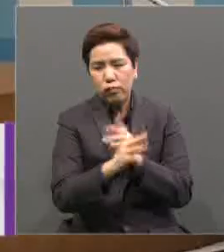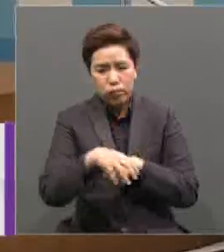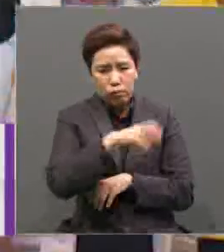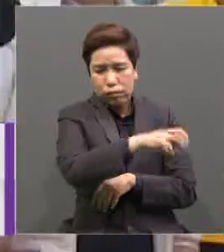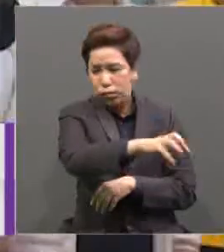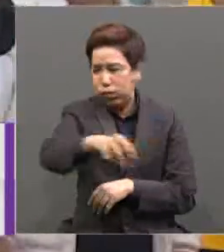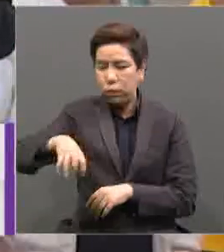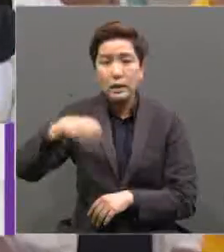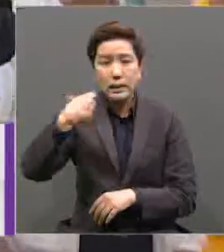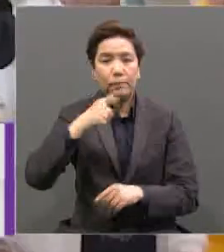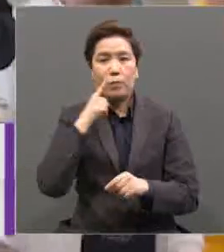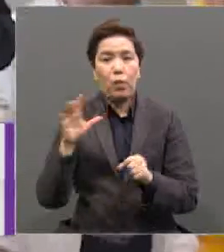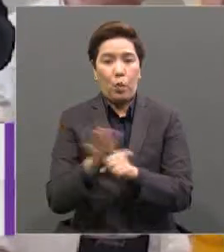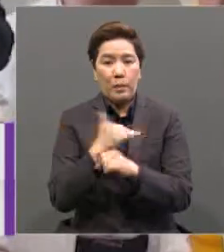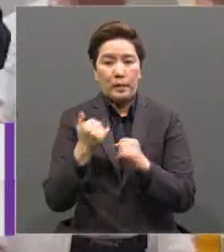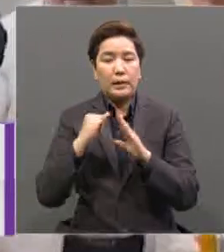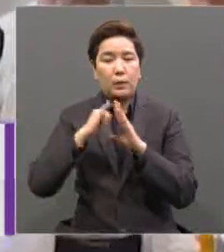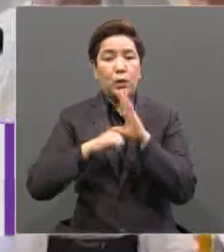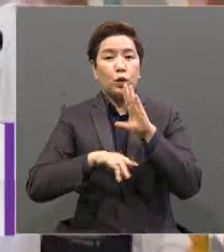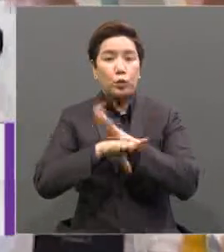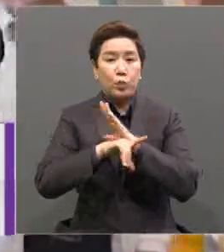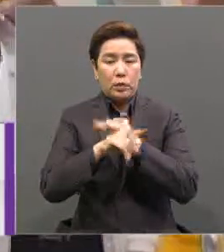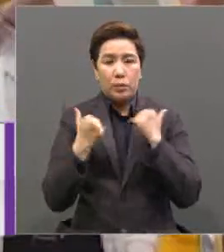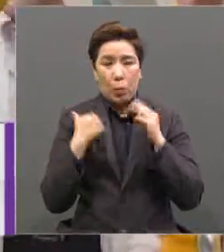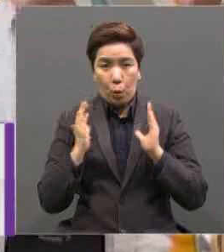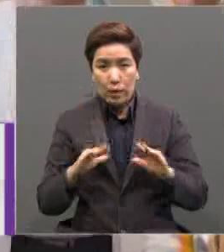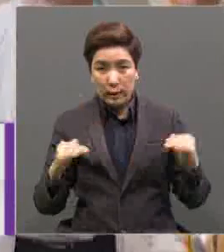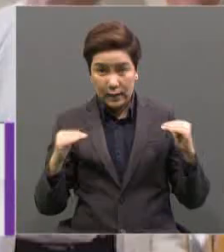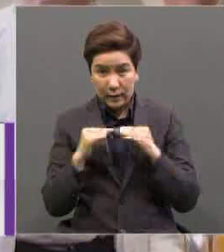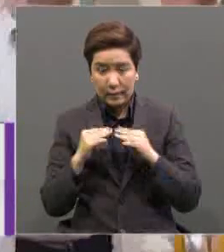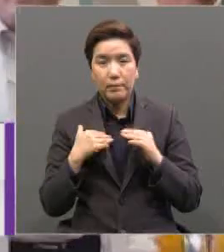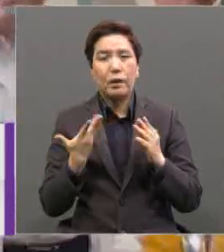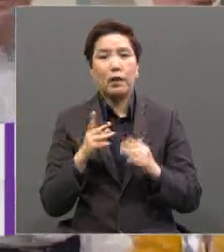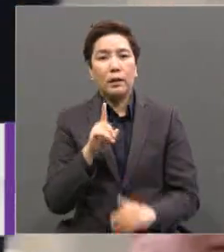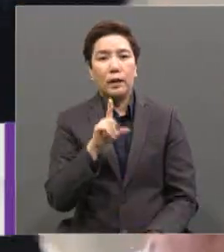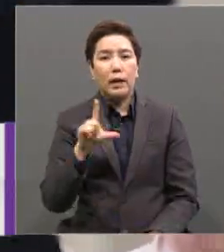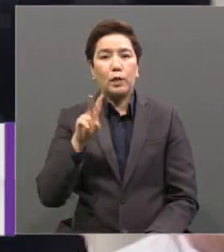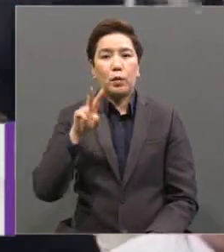ตเลือกตั้งโดยปีนี้ค่ะพื้นที่จังหวัดชลบุรีนั้นมีผู้มีสิทธิ์ออกเสียงทั้งสิ้น